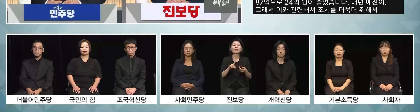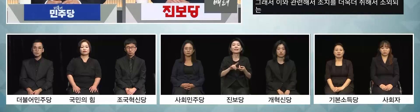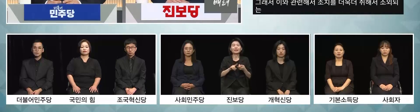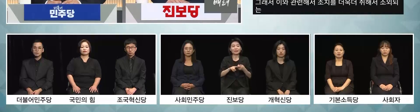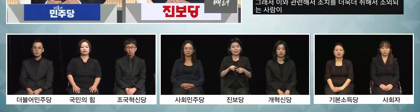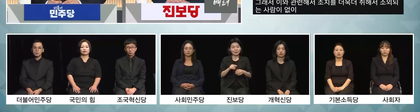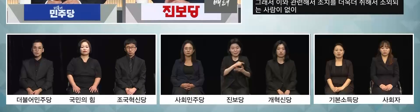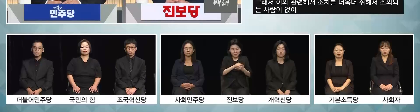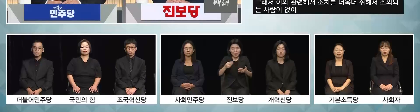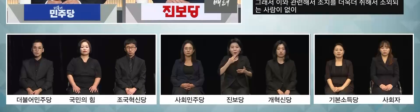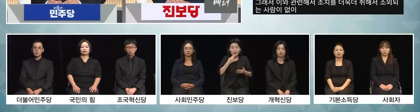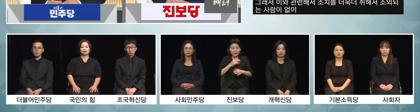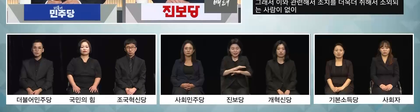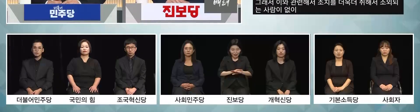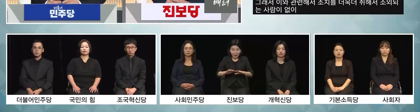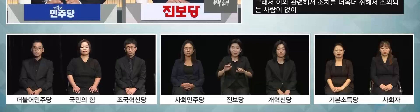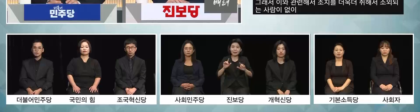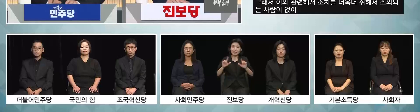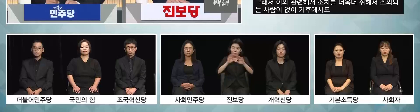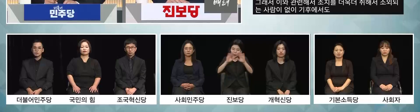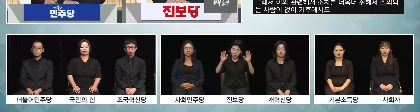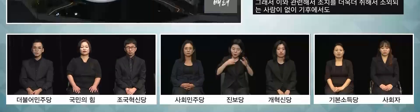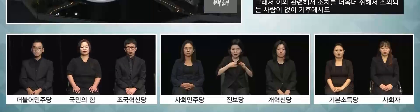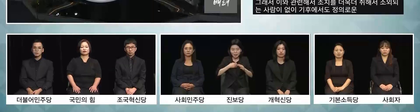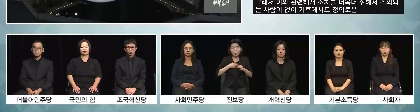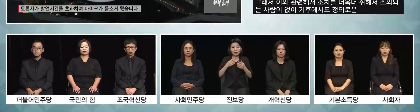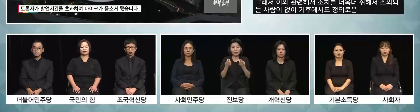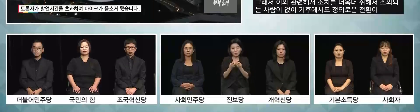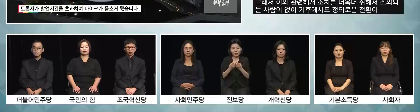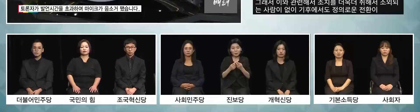없이 기후에서도 정의로운 전환이 이루어질 수 있도록